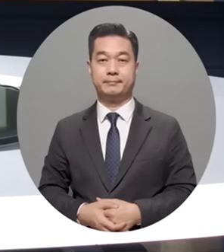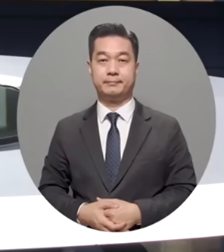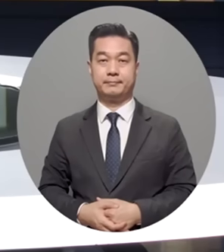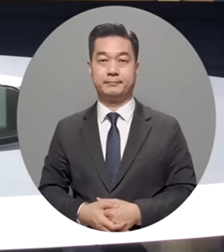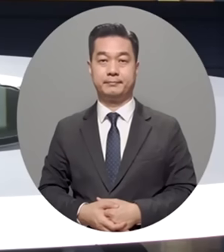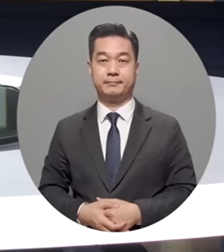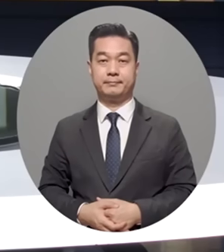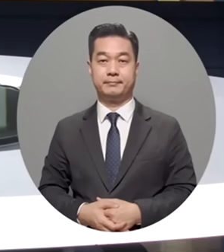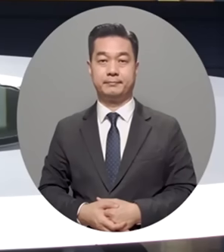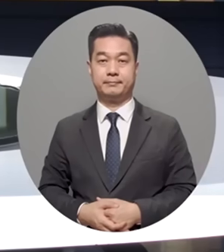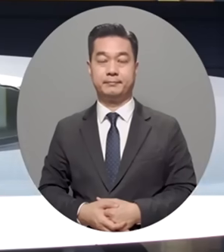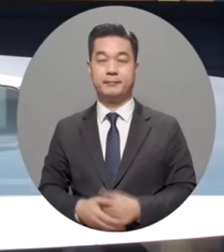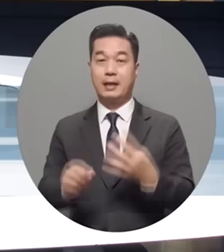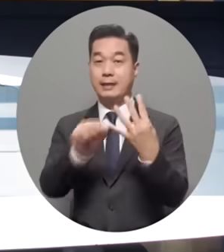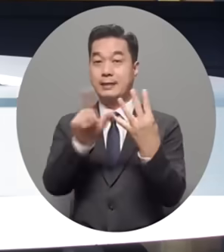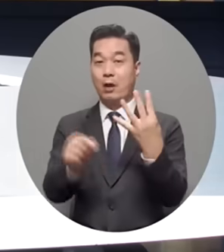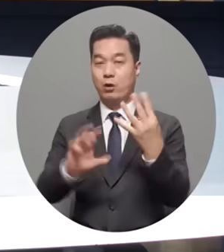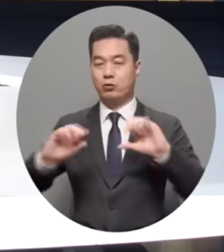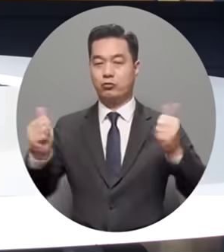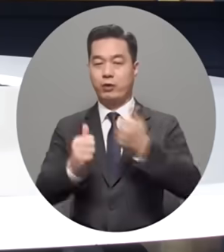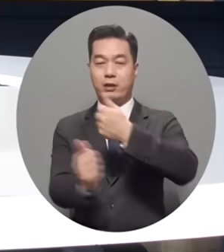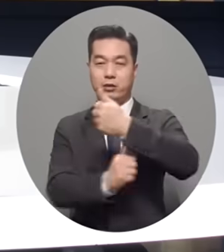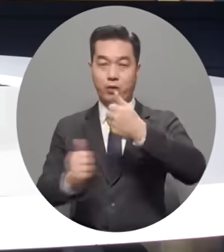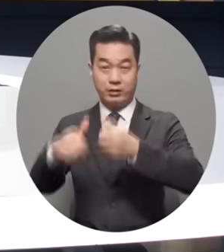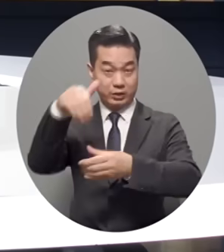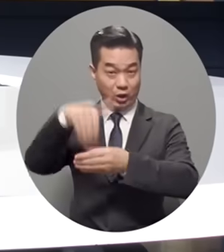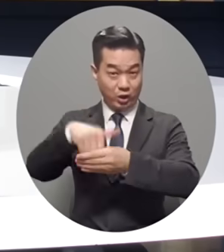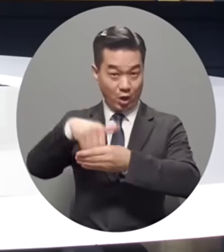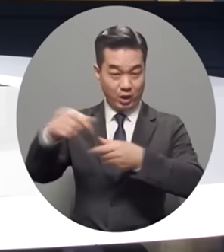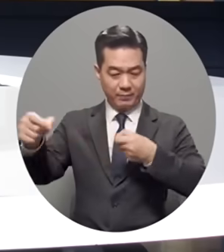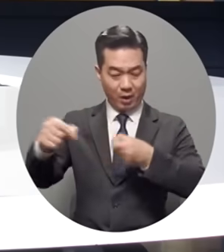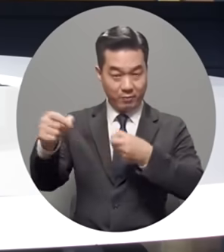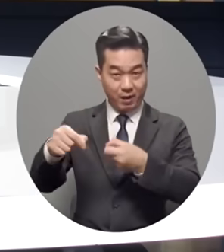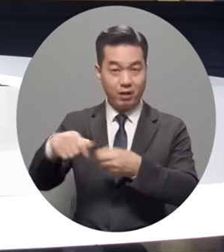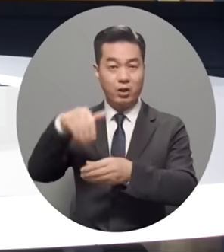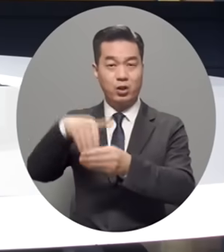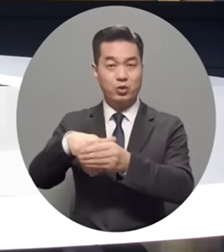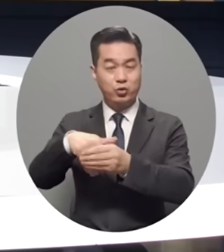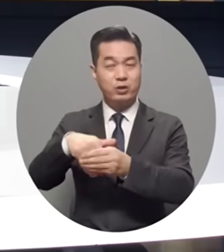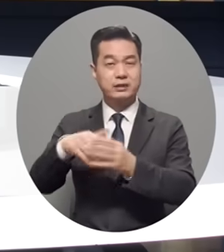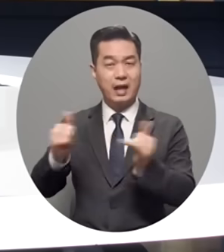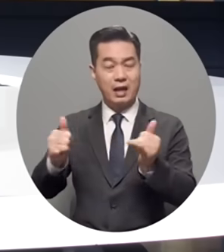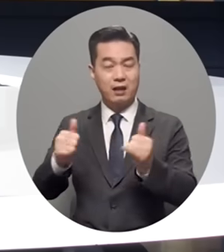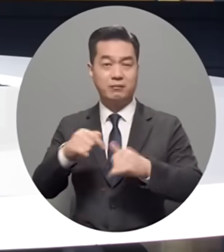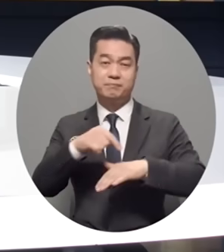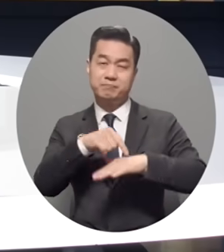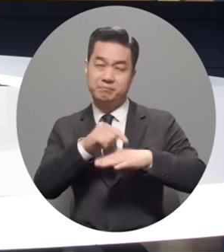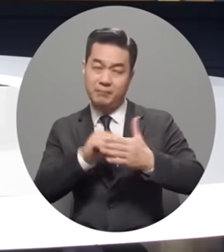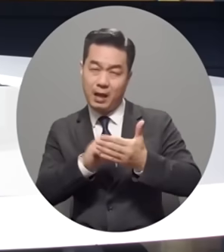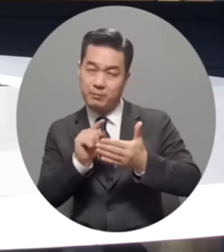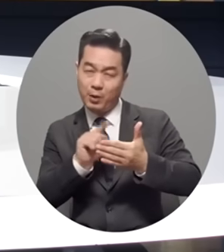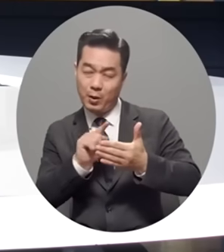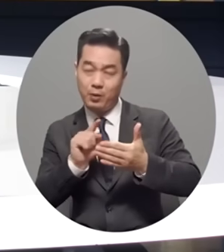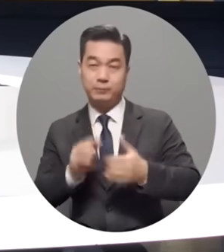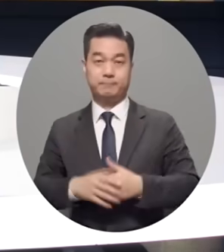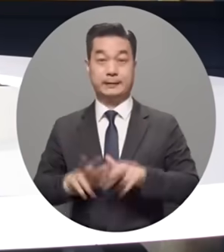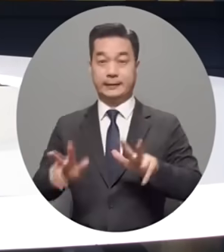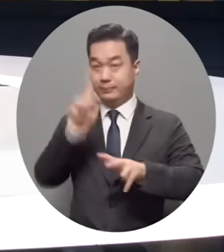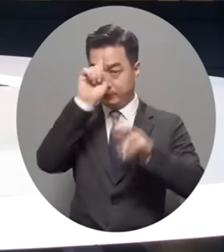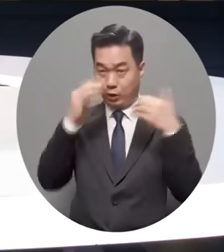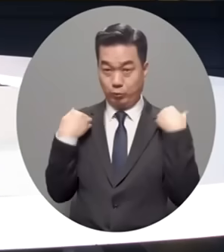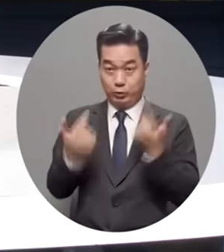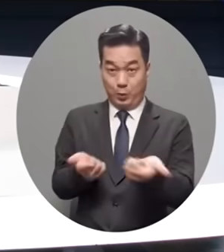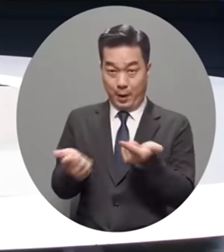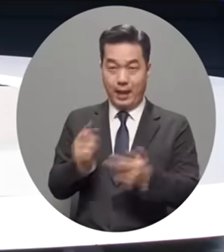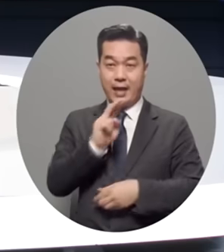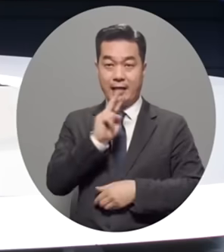오는 4월 국회의원 선거를 앞두고 지금 현재 유권자 표심도 살펴봤습니다. 현 정부를 견제하기 위해 야당 후보가